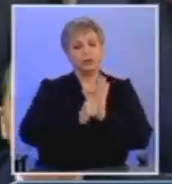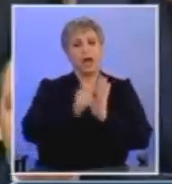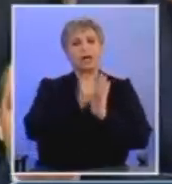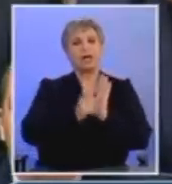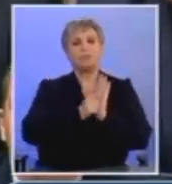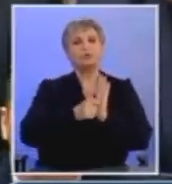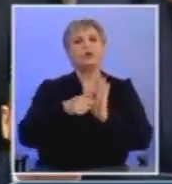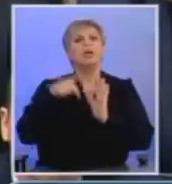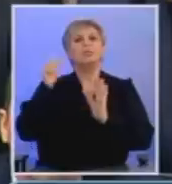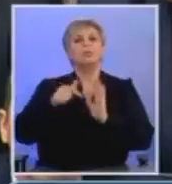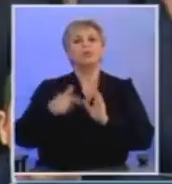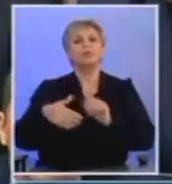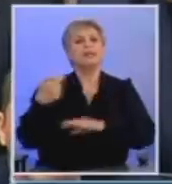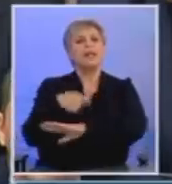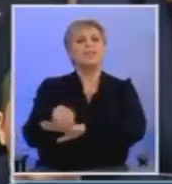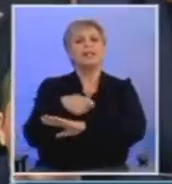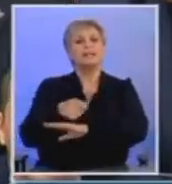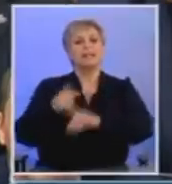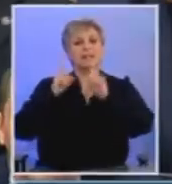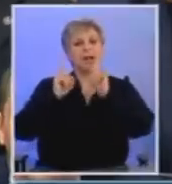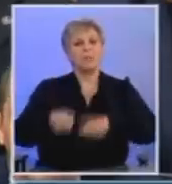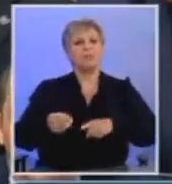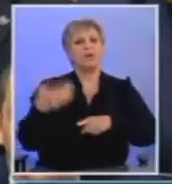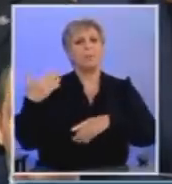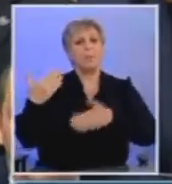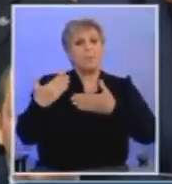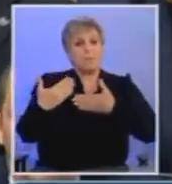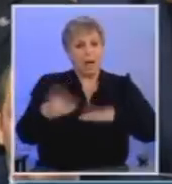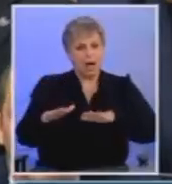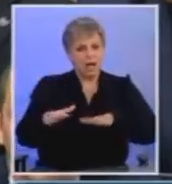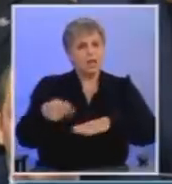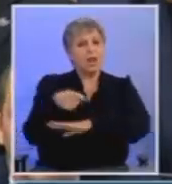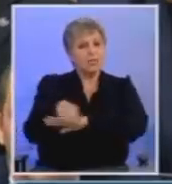αναδρομικά τα οποία έχουν εγκριθεί με αποφάσεις δικαστηρίων.